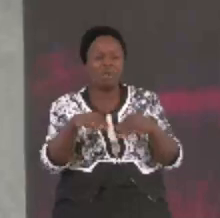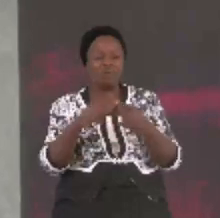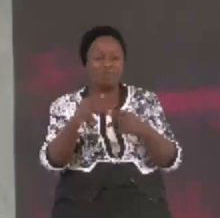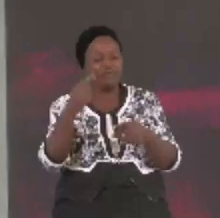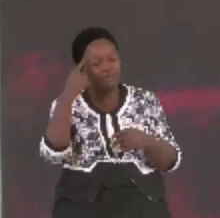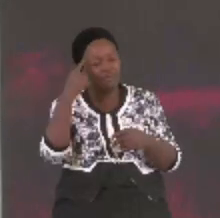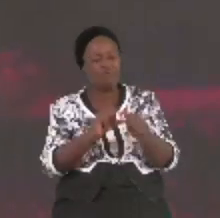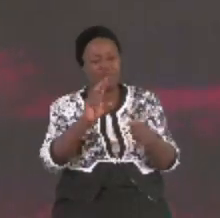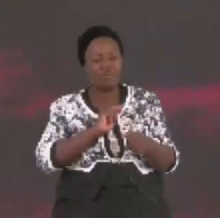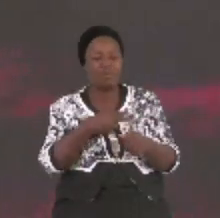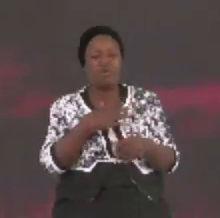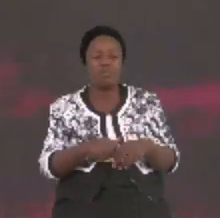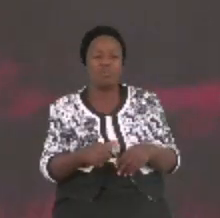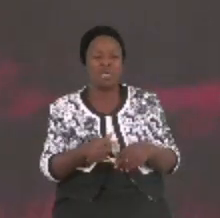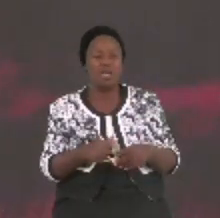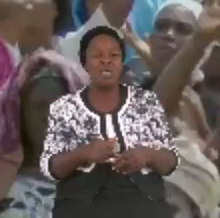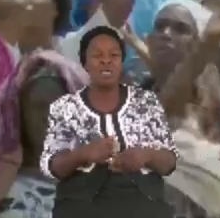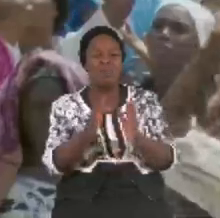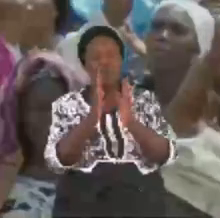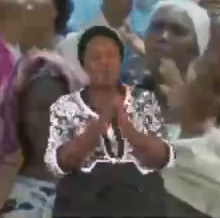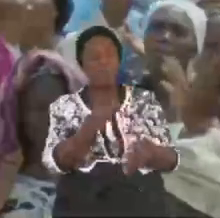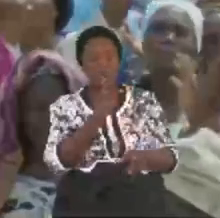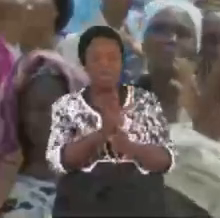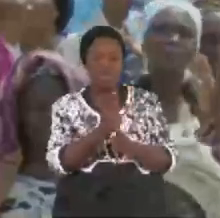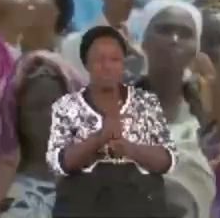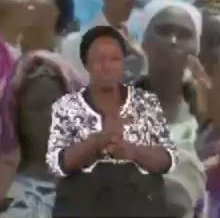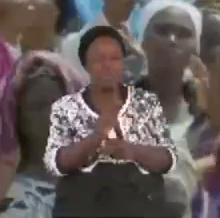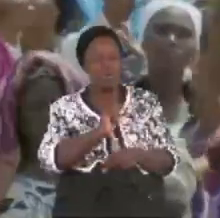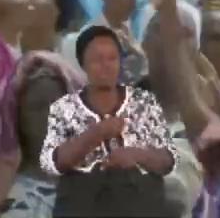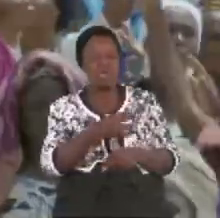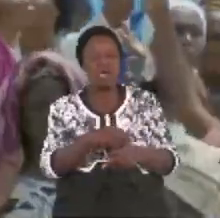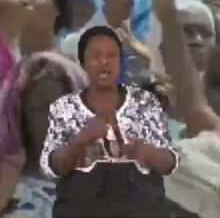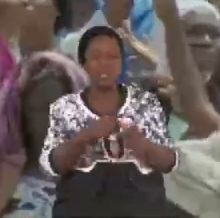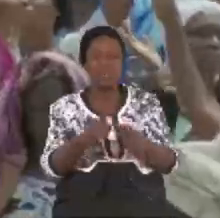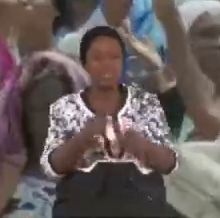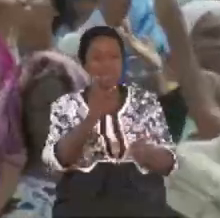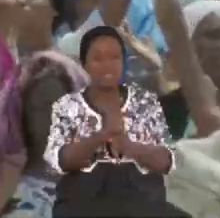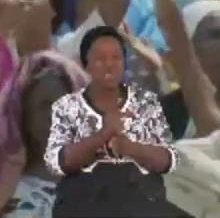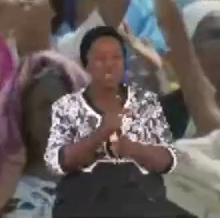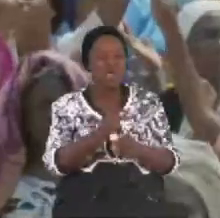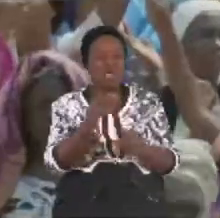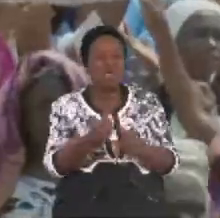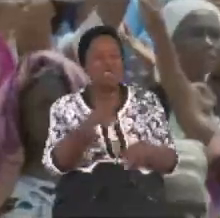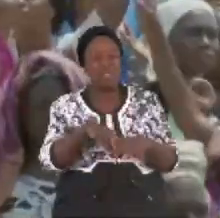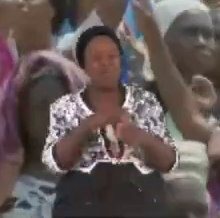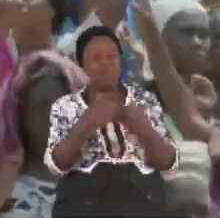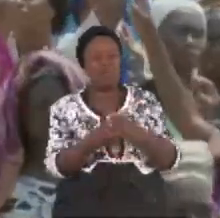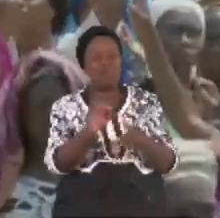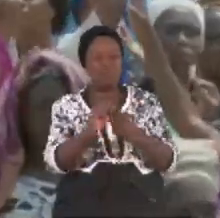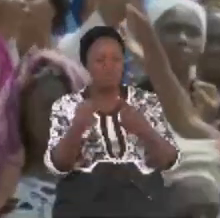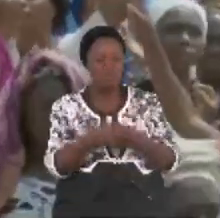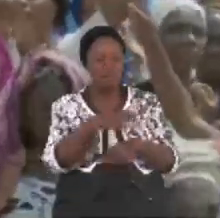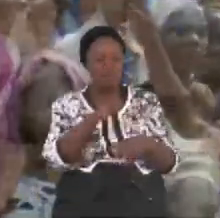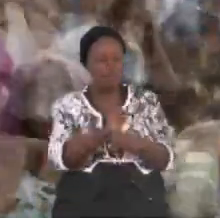nous sera disponible pour toute âme, disponible dans chaque situation. Et comme